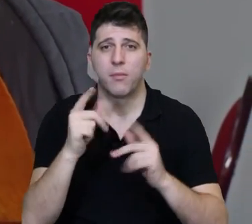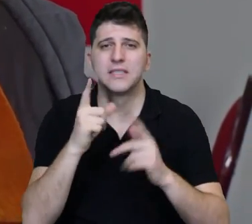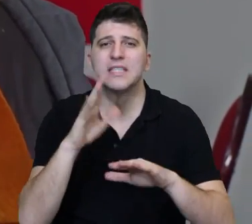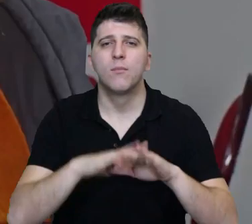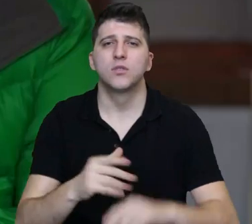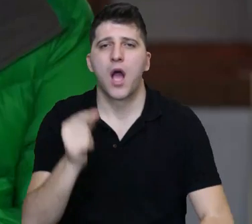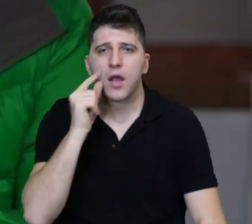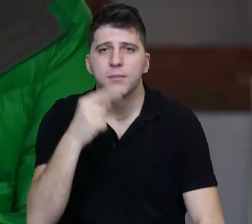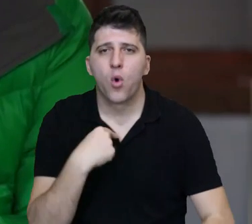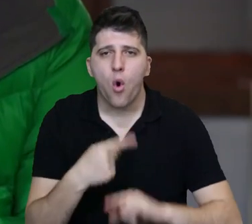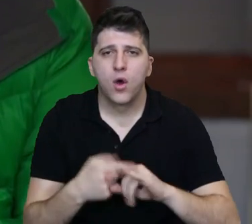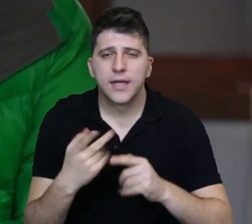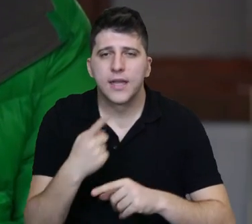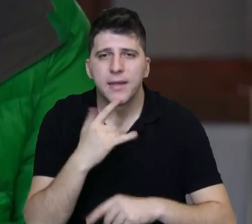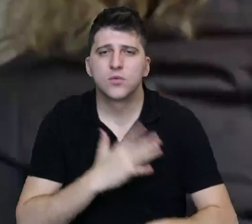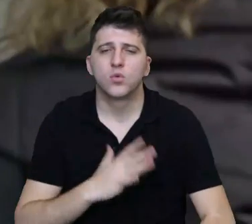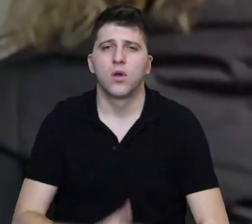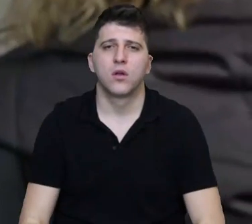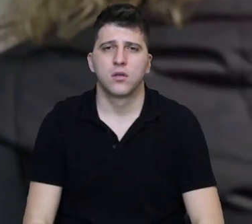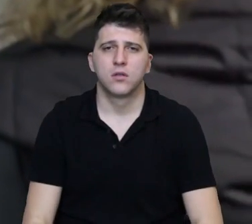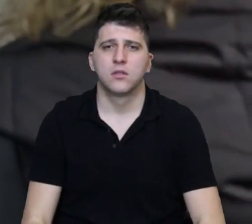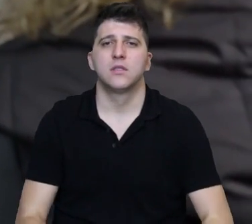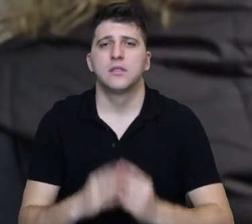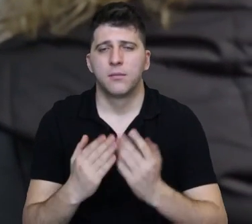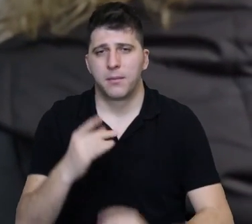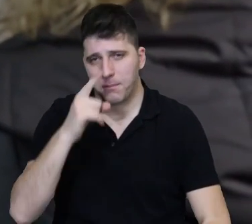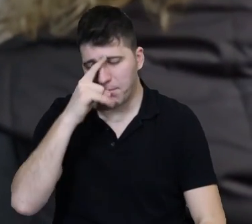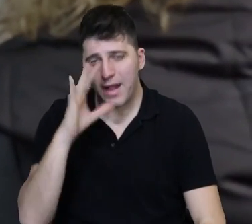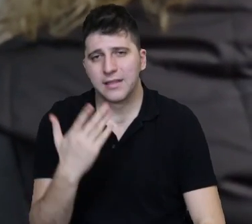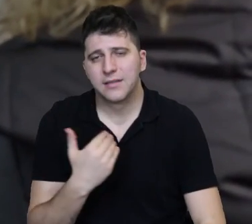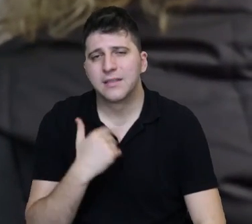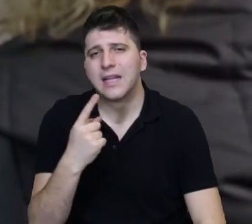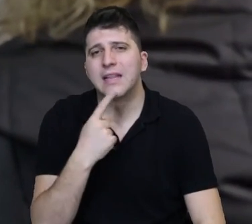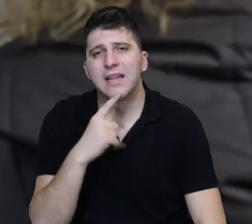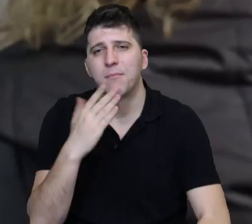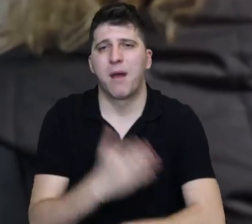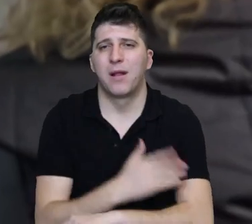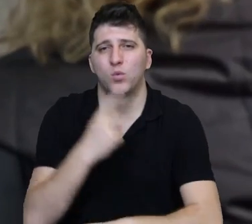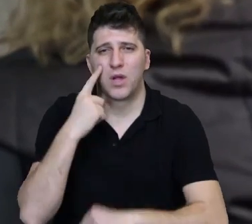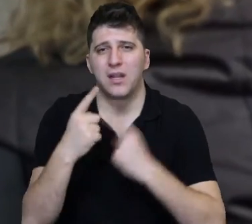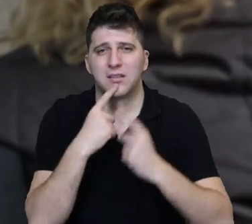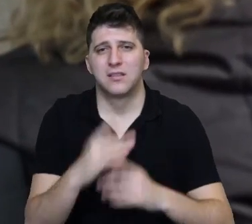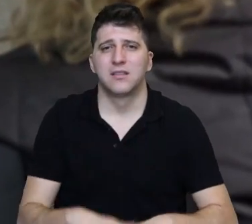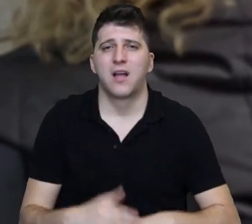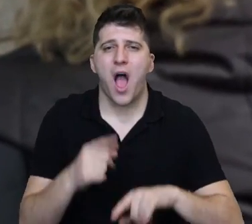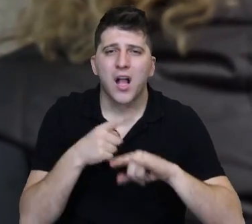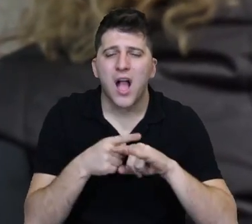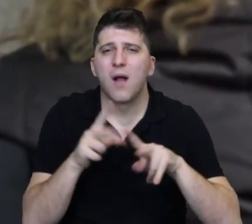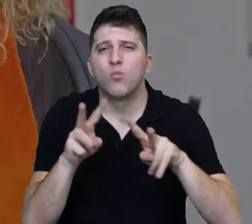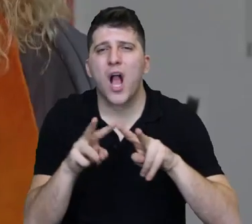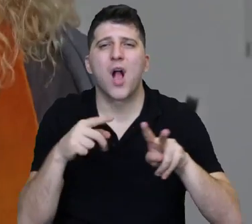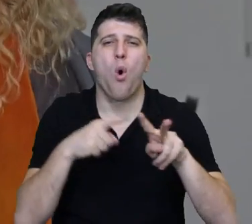yapıyorsun? Adam bize hoş geldiniz demek istiyor. Tabii belki yerel dilde şey yapmam lazım. Yani hakanka, mukanka,